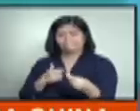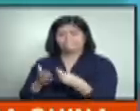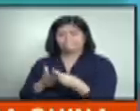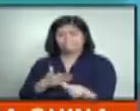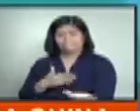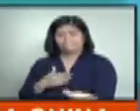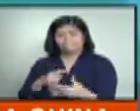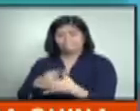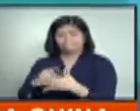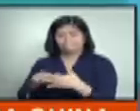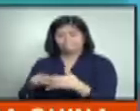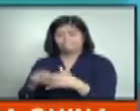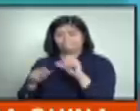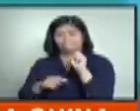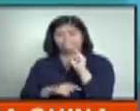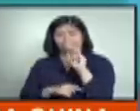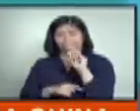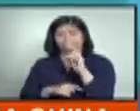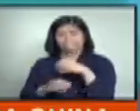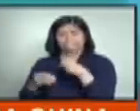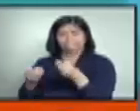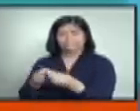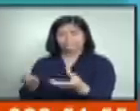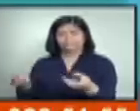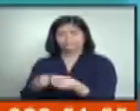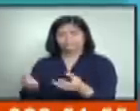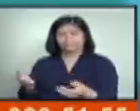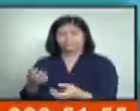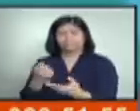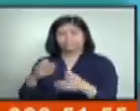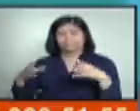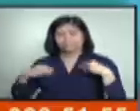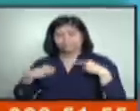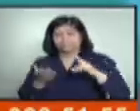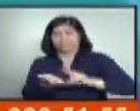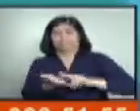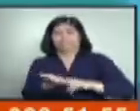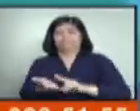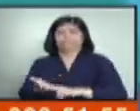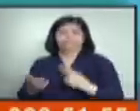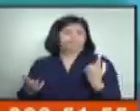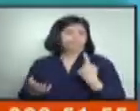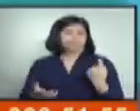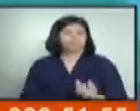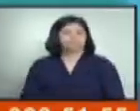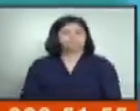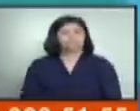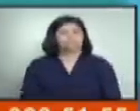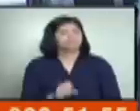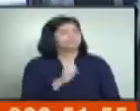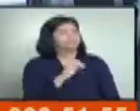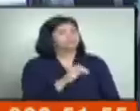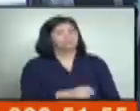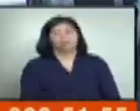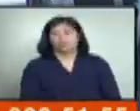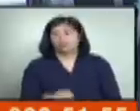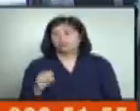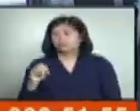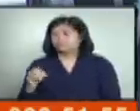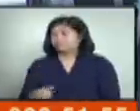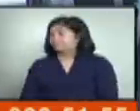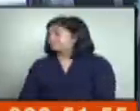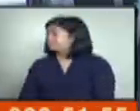bumili. O, tapos dinadala lang sa site. Tapos inindistribute na lang sa kanila. Inapareceive lang sa kanila. Okay. So, sir,